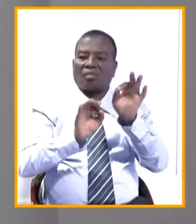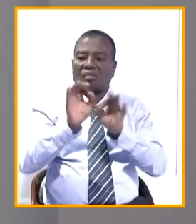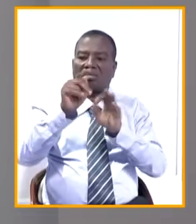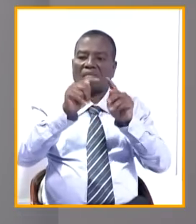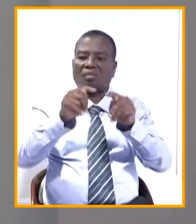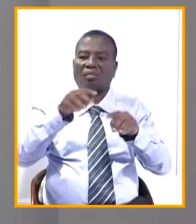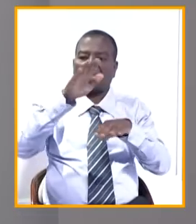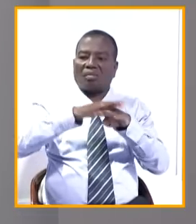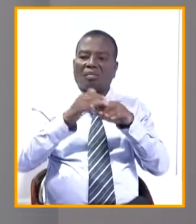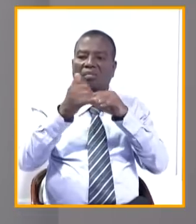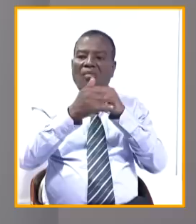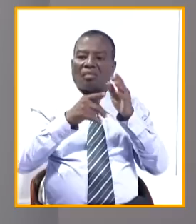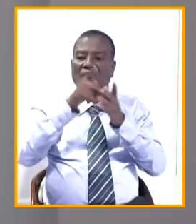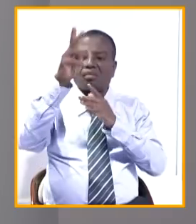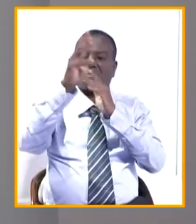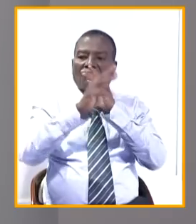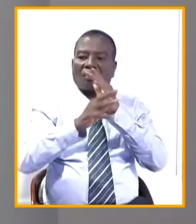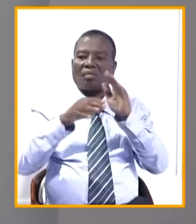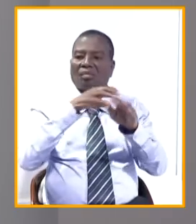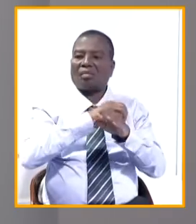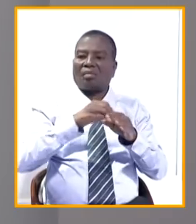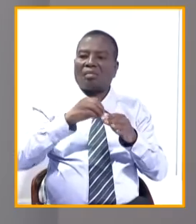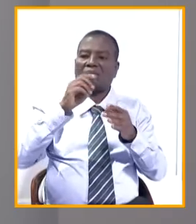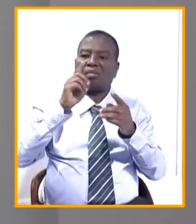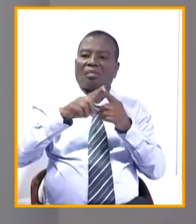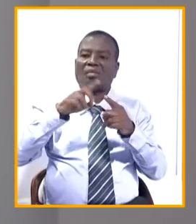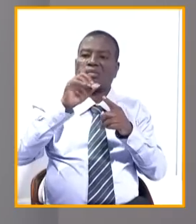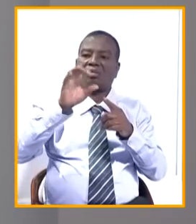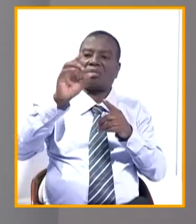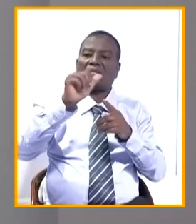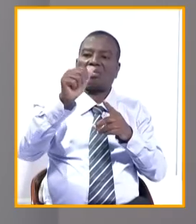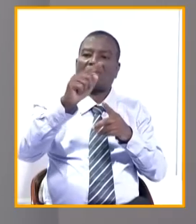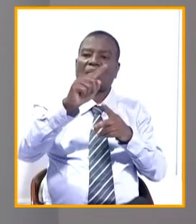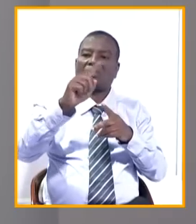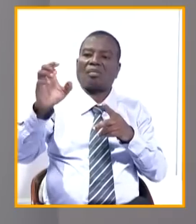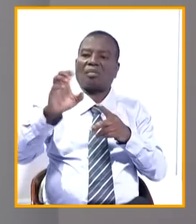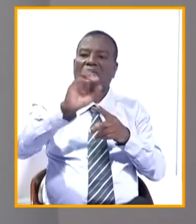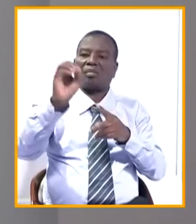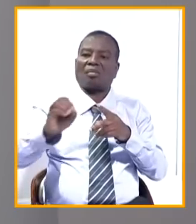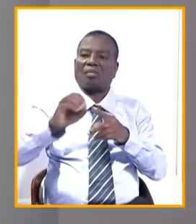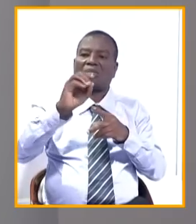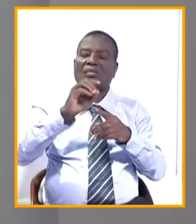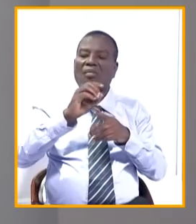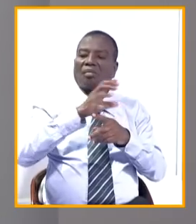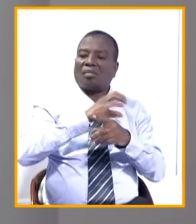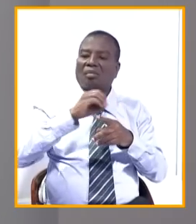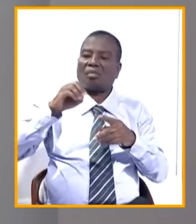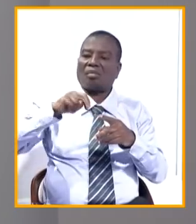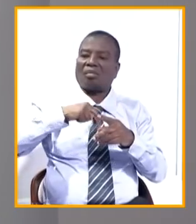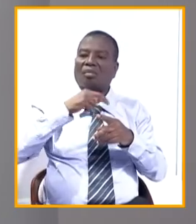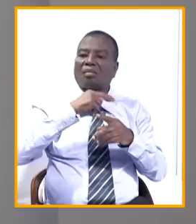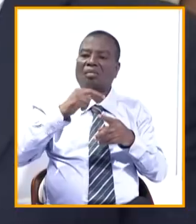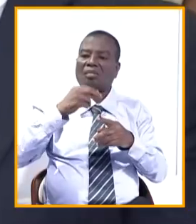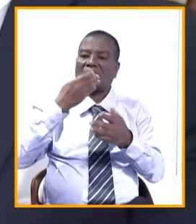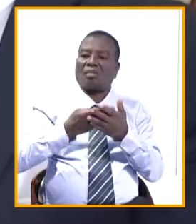par des paiements à temps à hauteur de 80 à 100%, d'autres ont été initiés sans toutefois